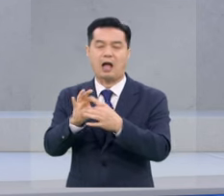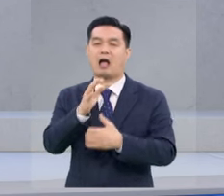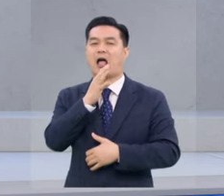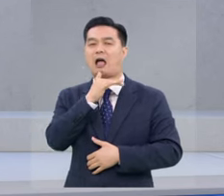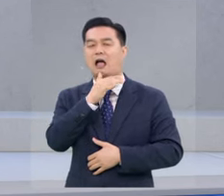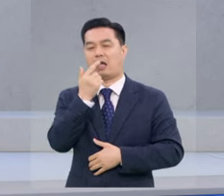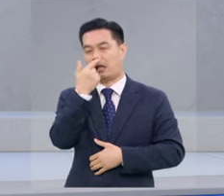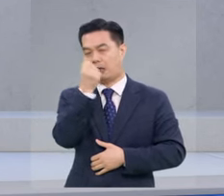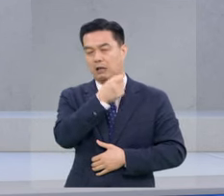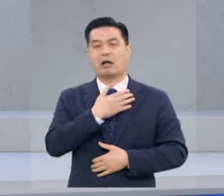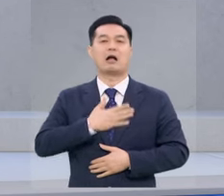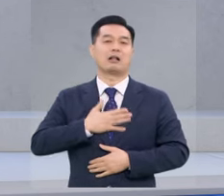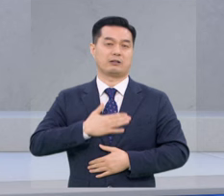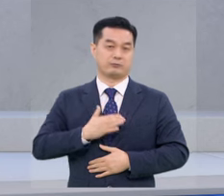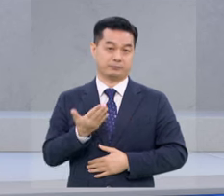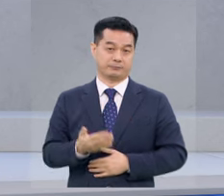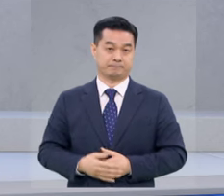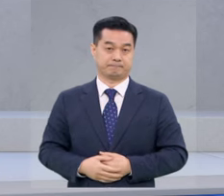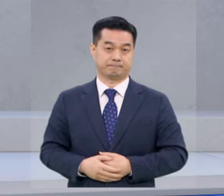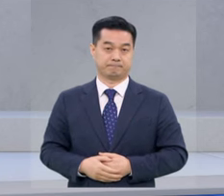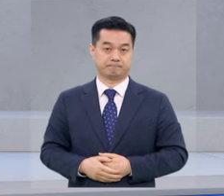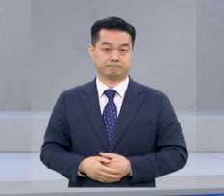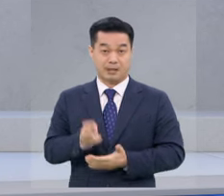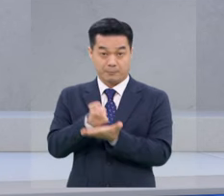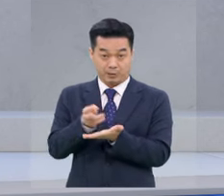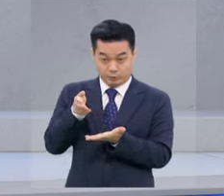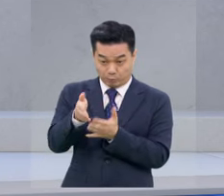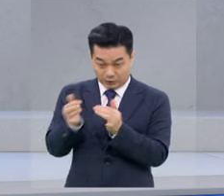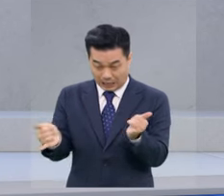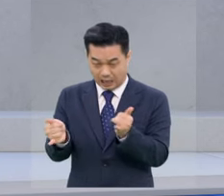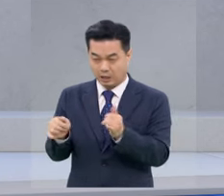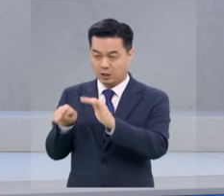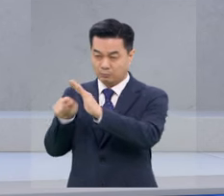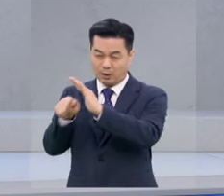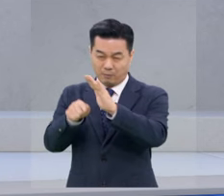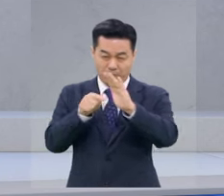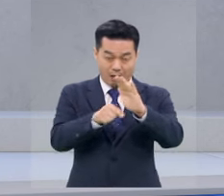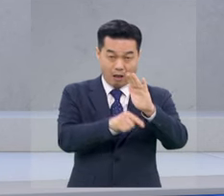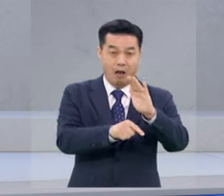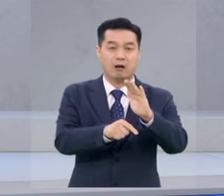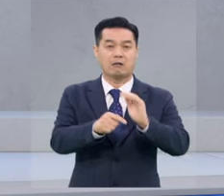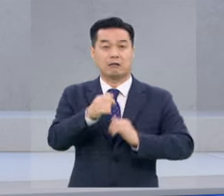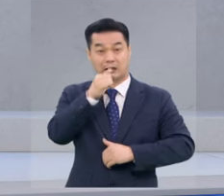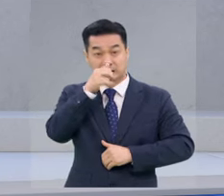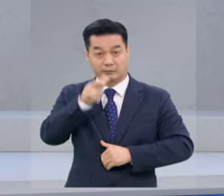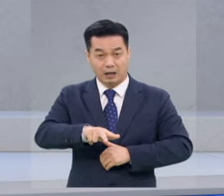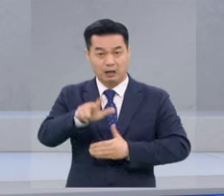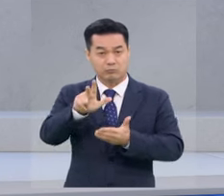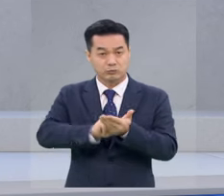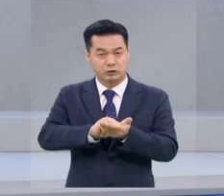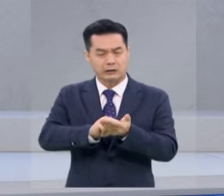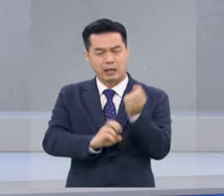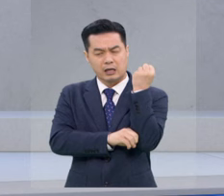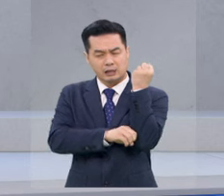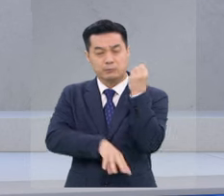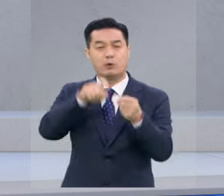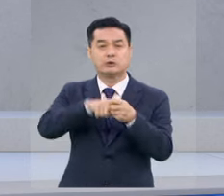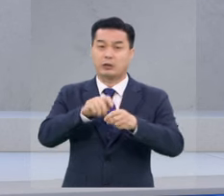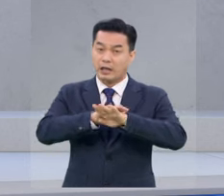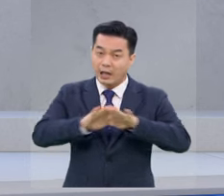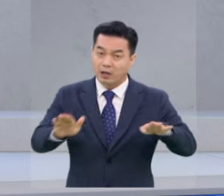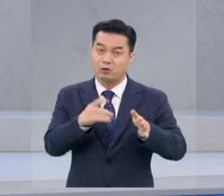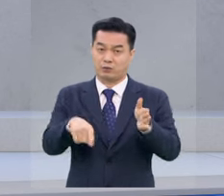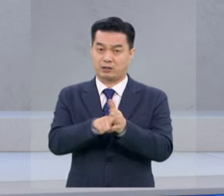알게 됐습니다 법률로 이리저리 뛰어 다녔지만 역시 문제를 본질적으로 해결하려면